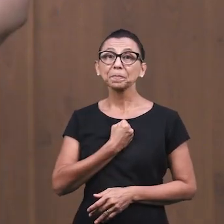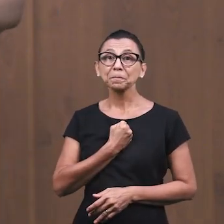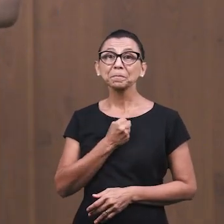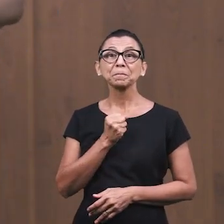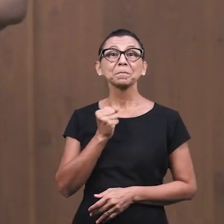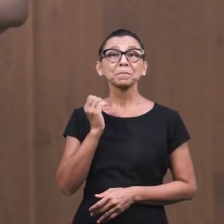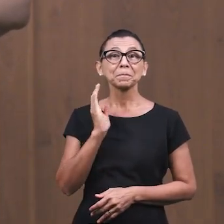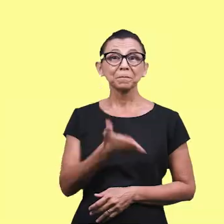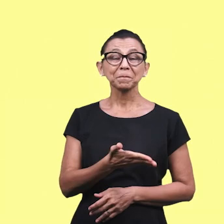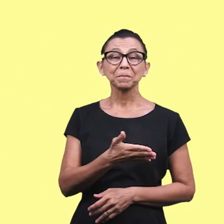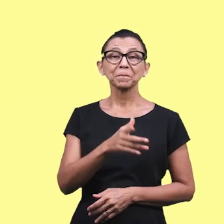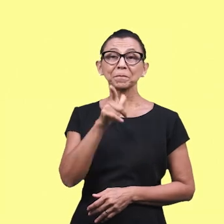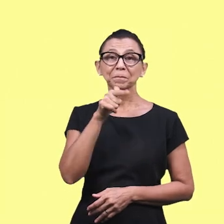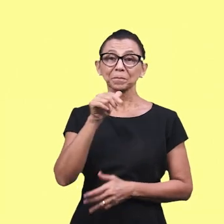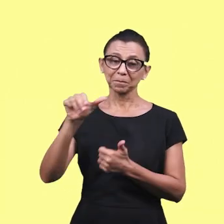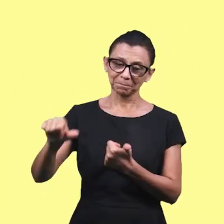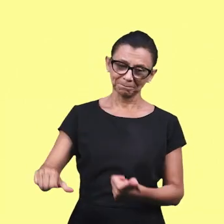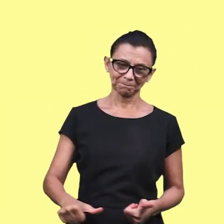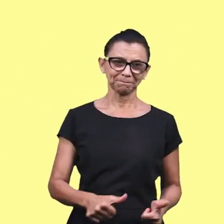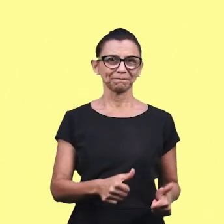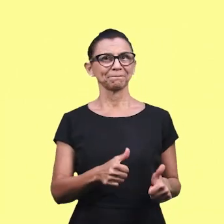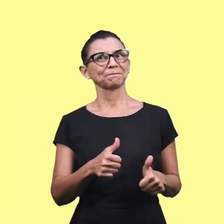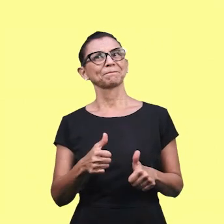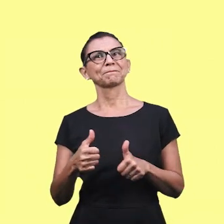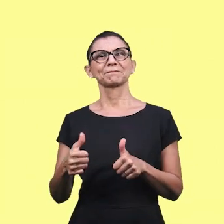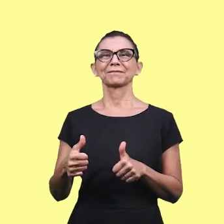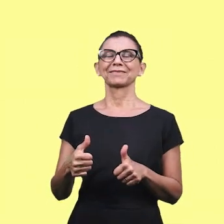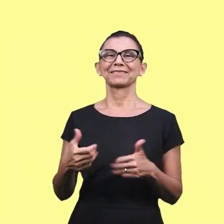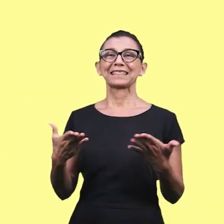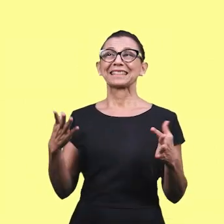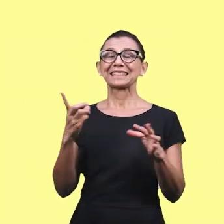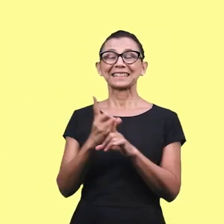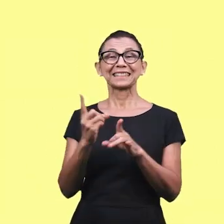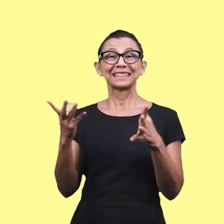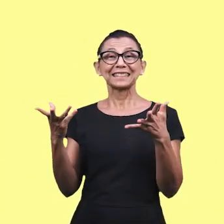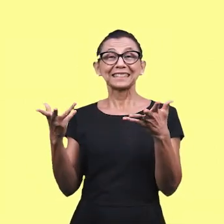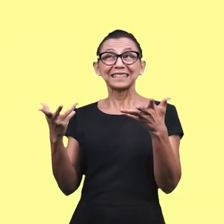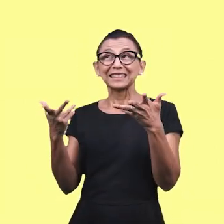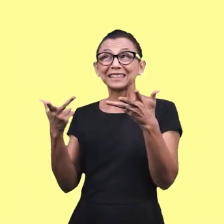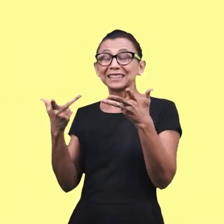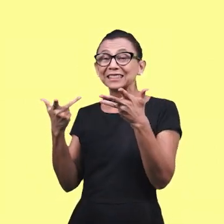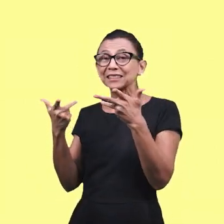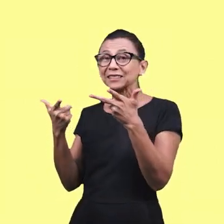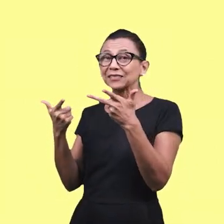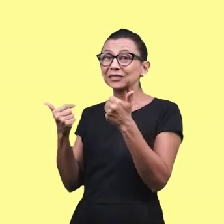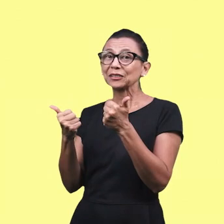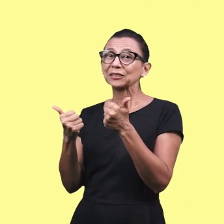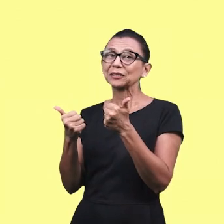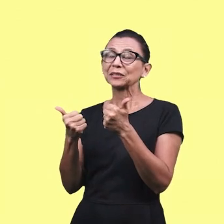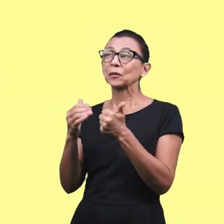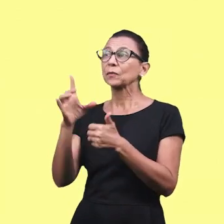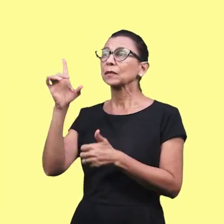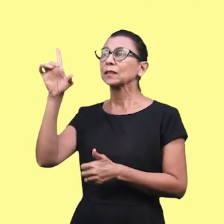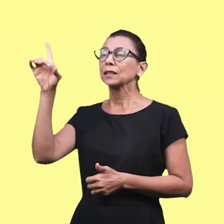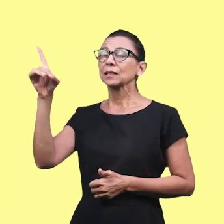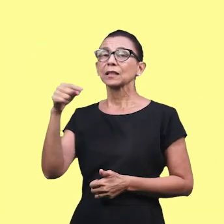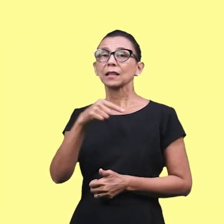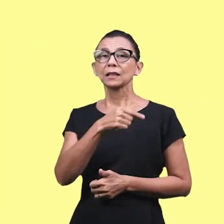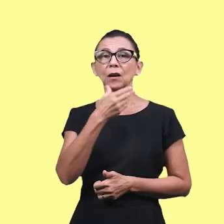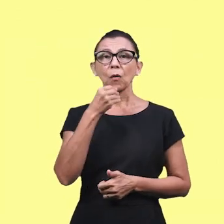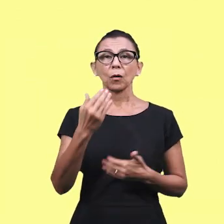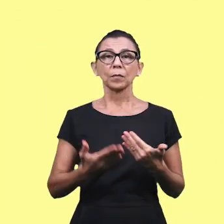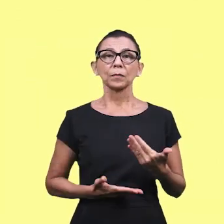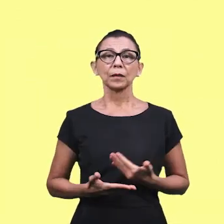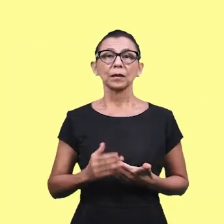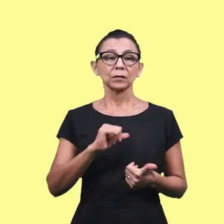a été même baptisé dans les eaux. Et à partir de cette rencontre si merveilleuse avec Dieu, cet homme